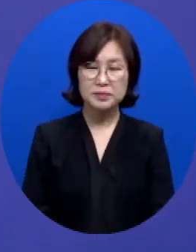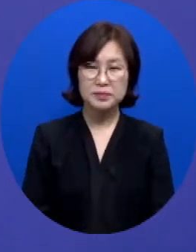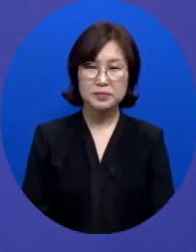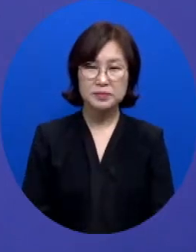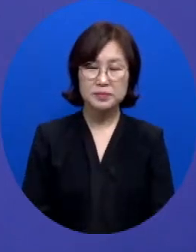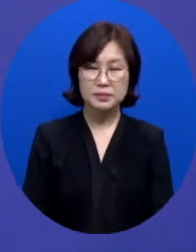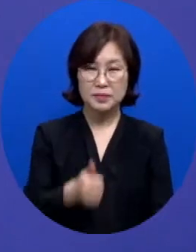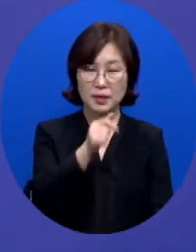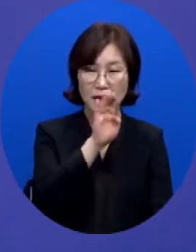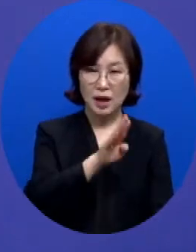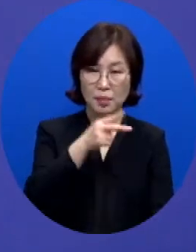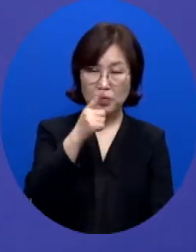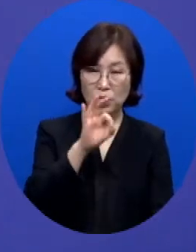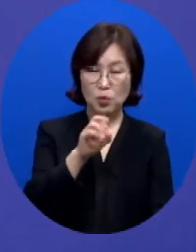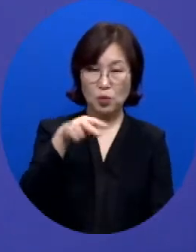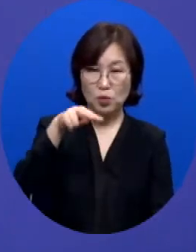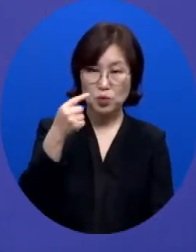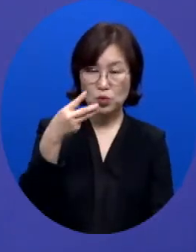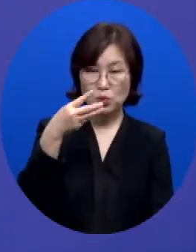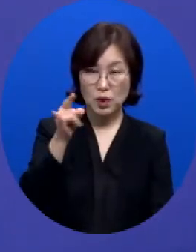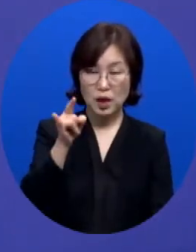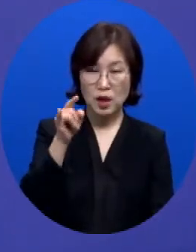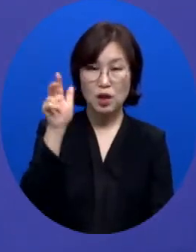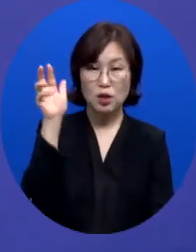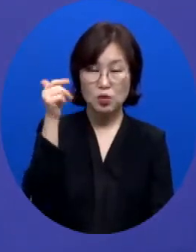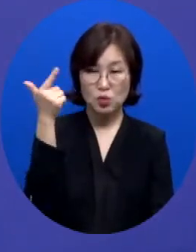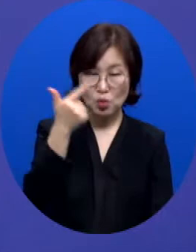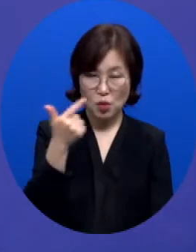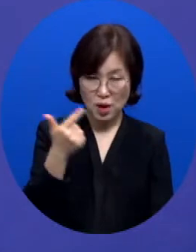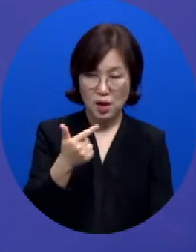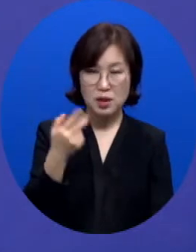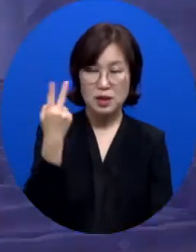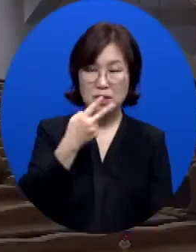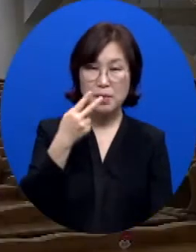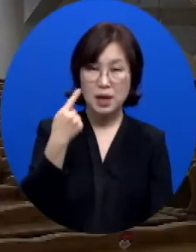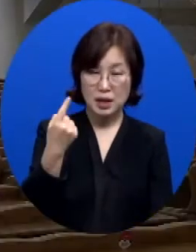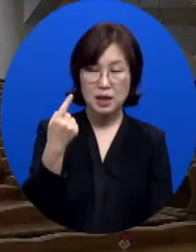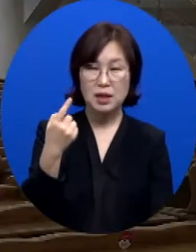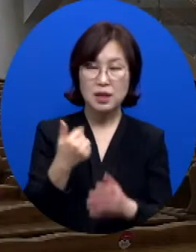대한예수교장로의 합동 소례노회가 201회 정기노회를 개최했습니다.